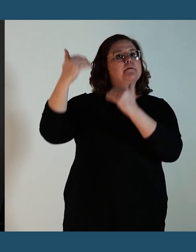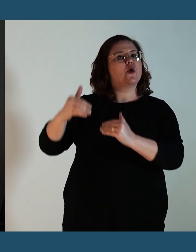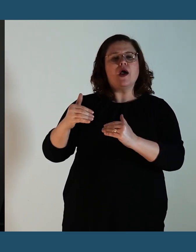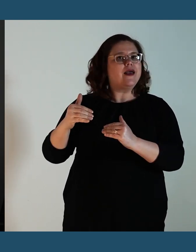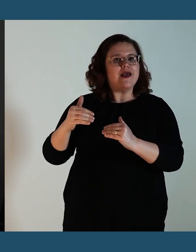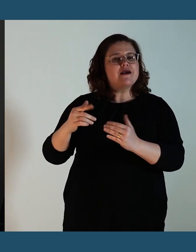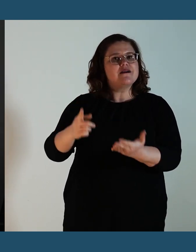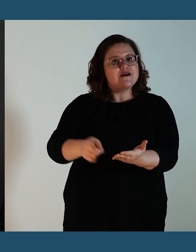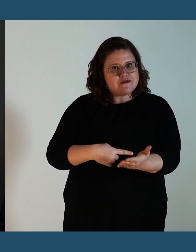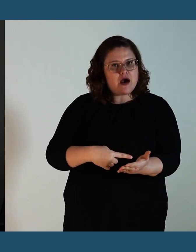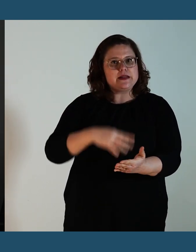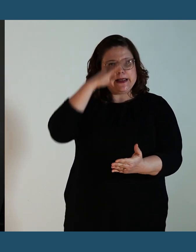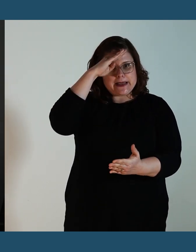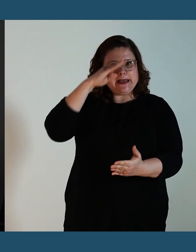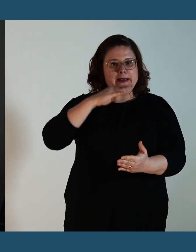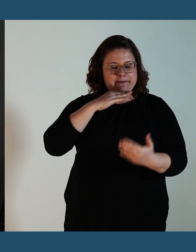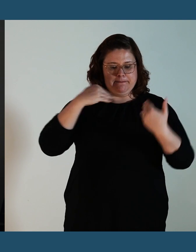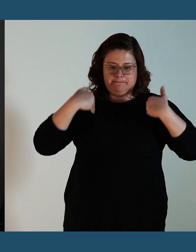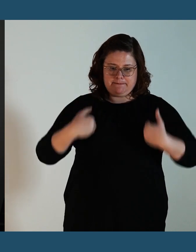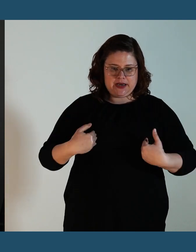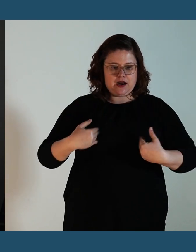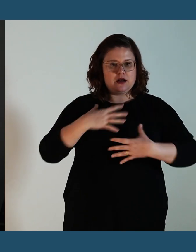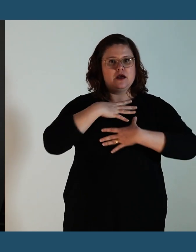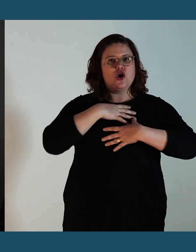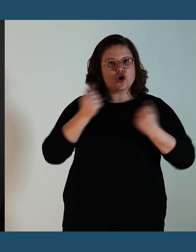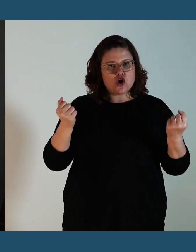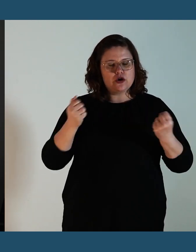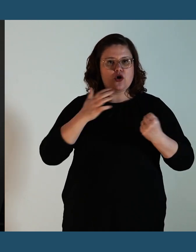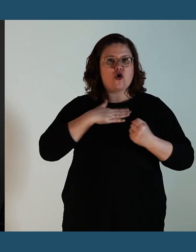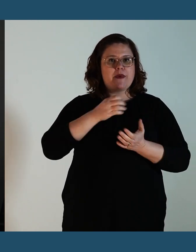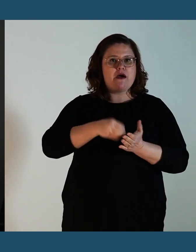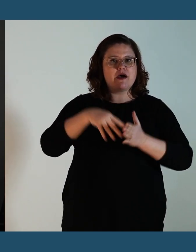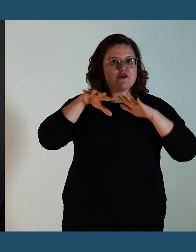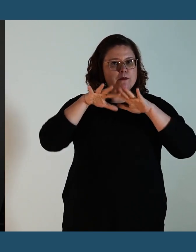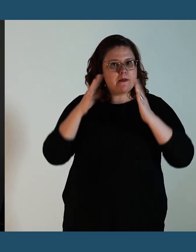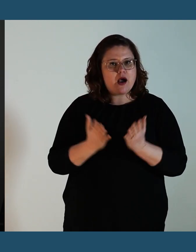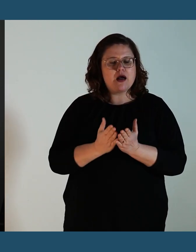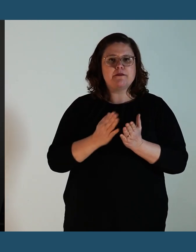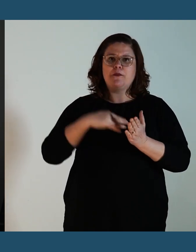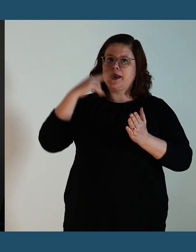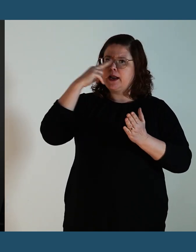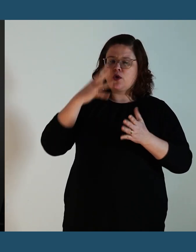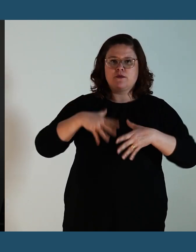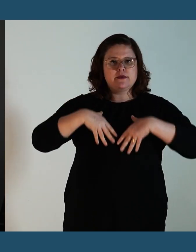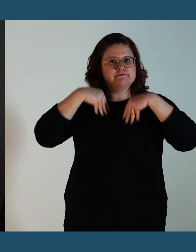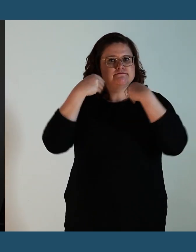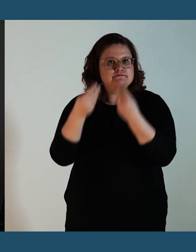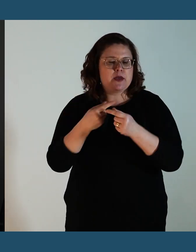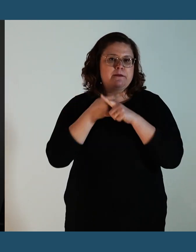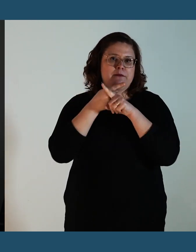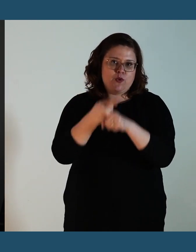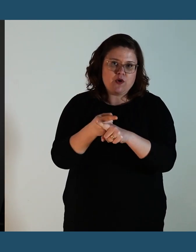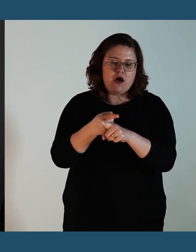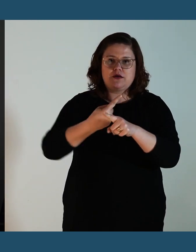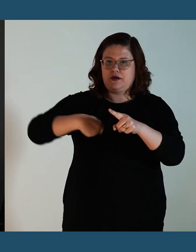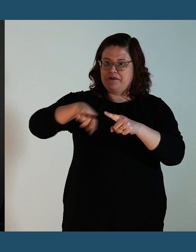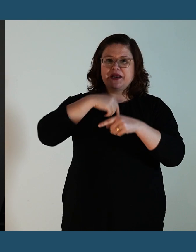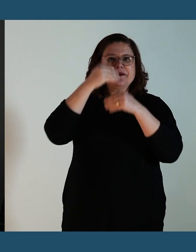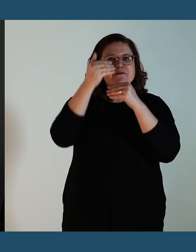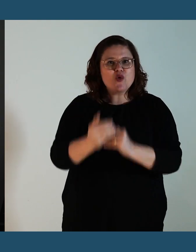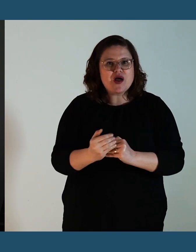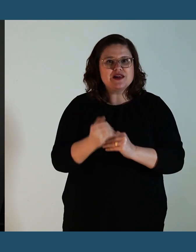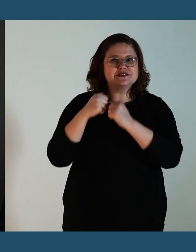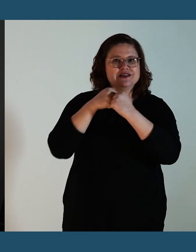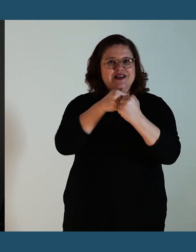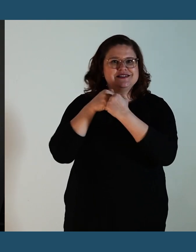se vaatii myös aina niitä ihmisiä, jotka pistää itsensä, oman arvomaailmansa ja näkemyksensä likoon ja käy meidän puolesta niitä